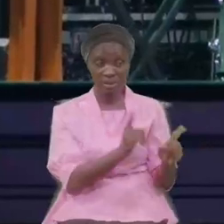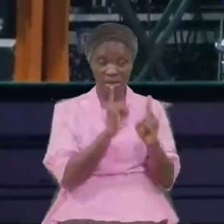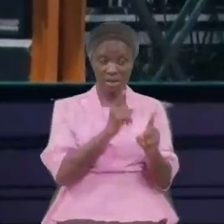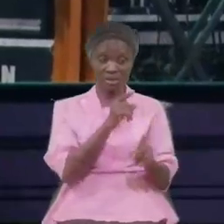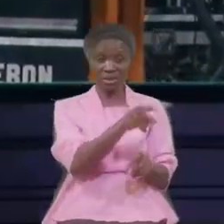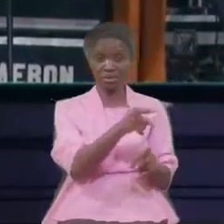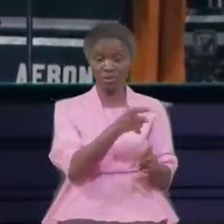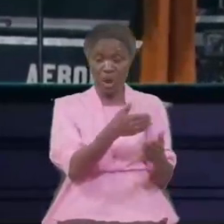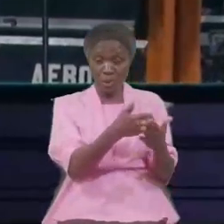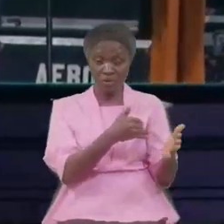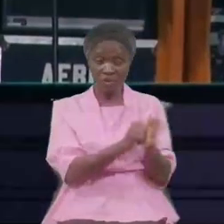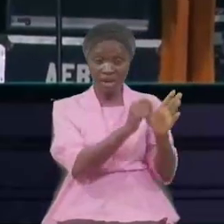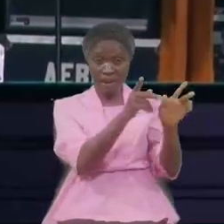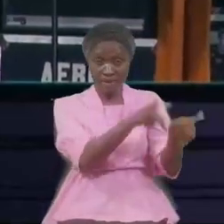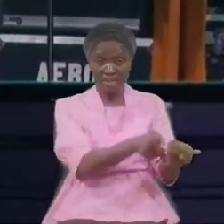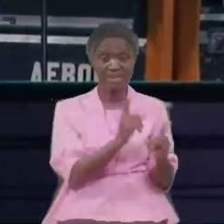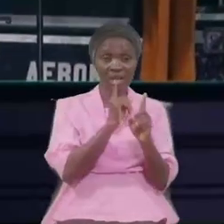réponse.